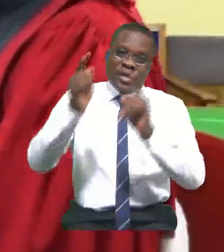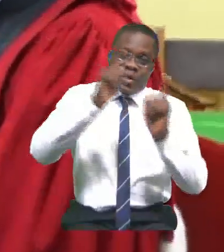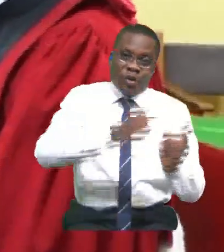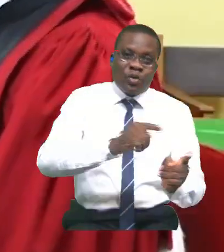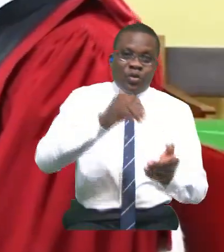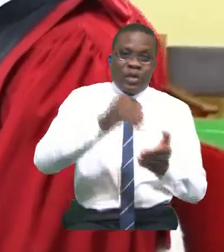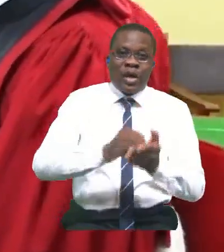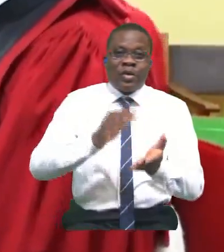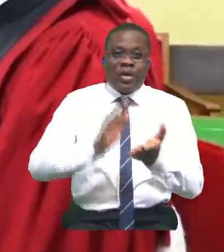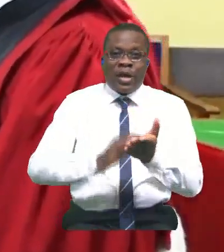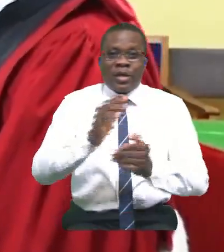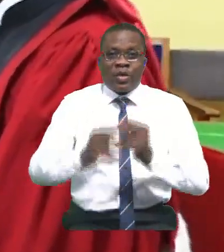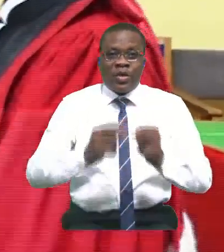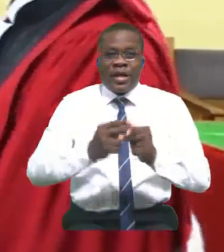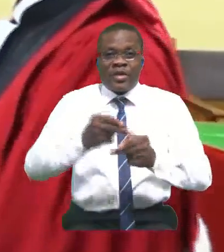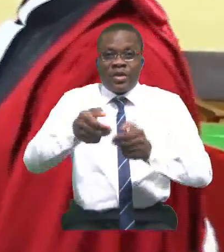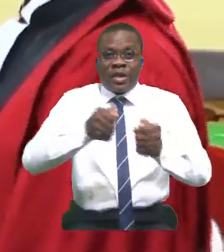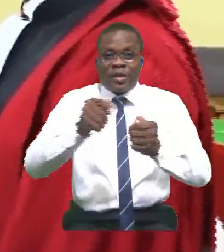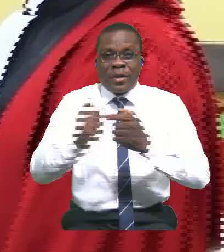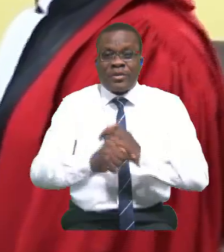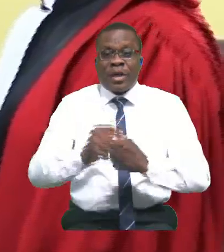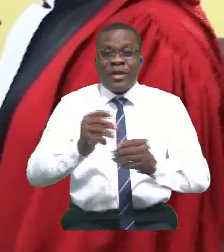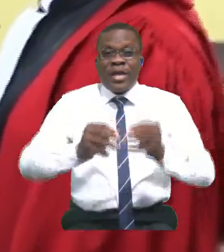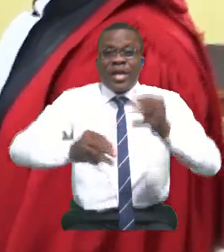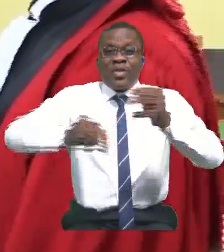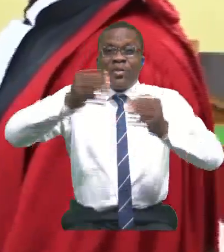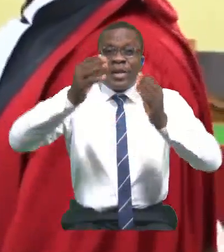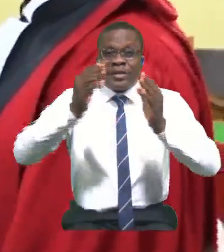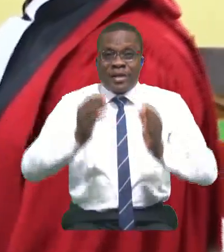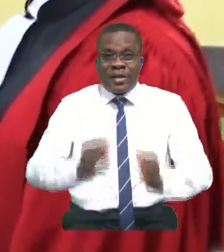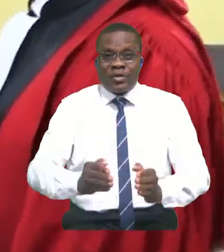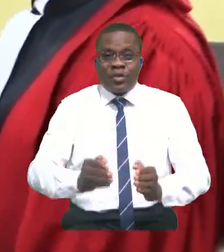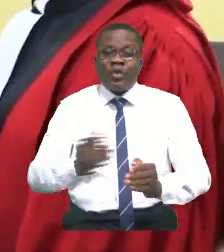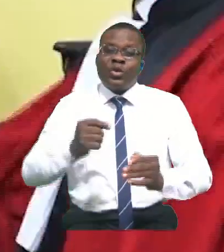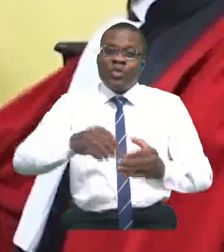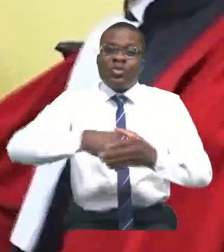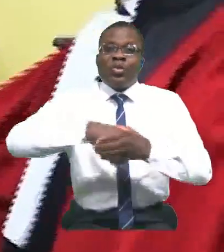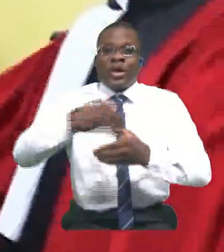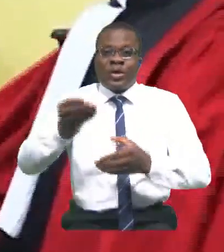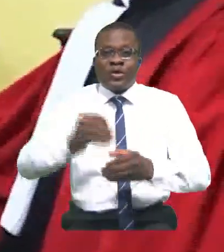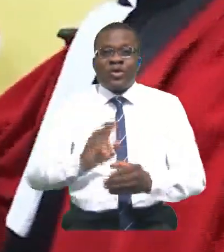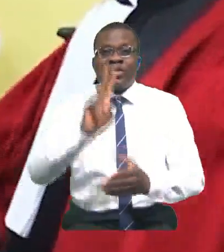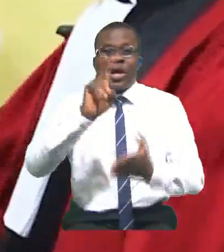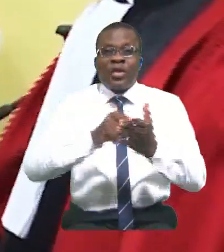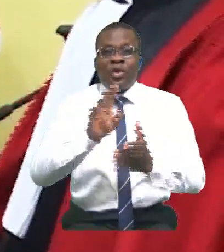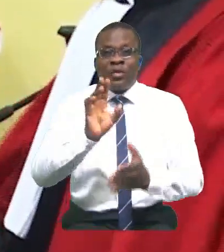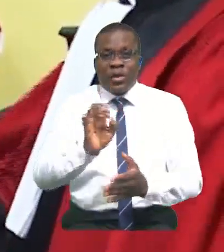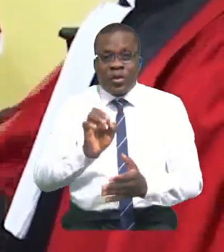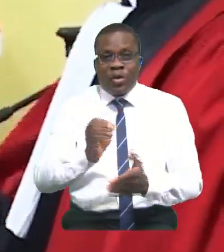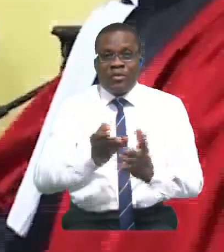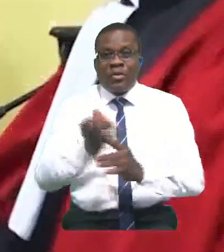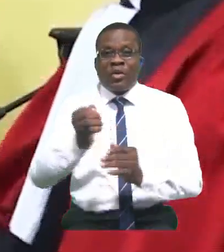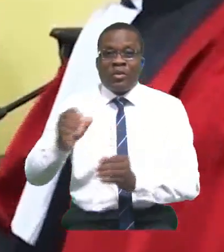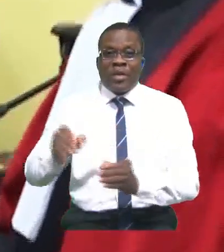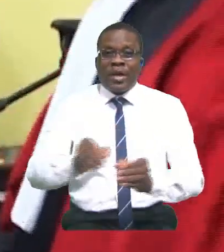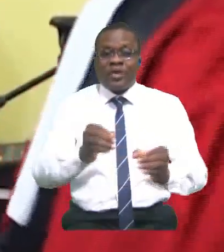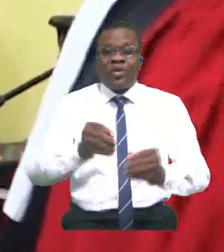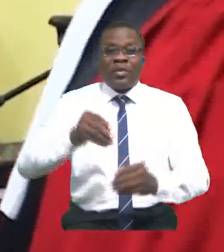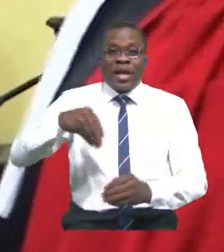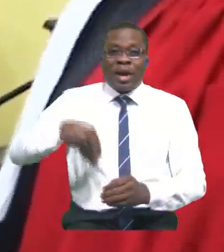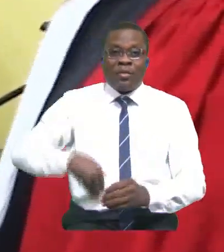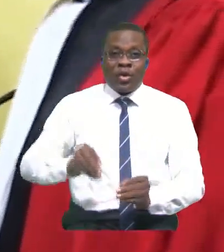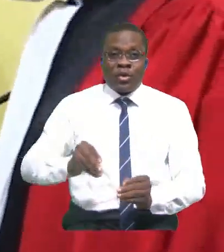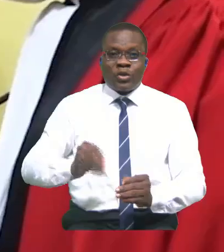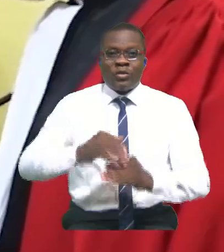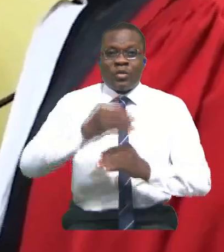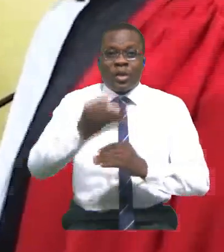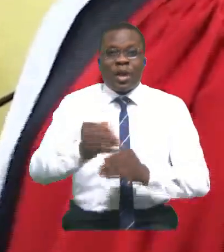l'École nationale d'administration et de magistrature pour en ressortir en 2009 par chemin en poche après son